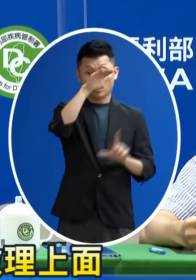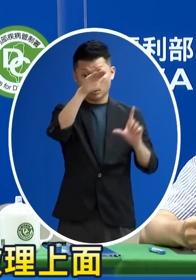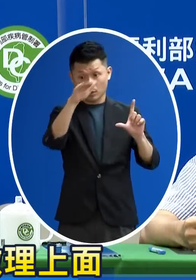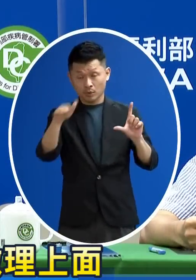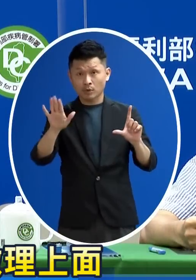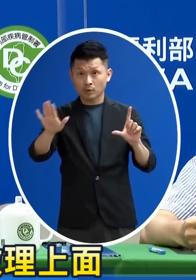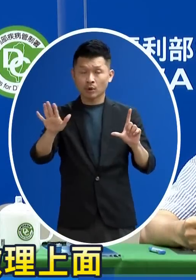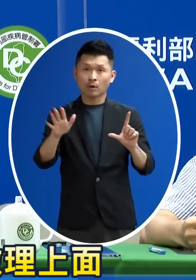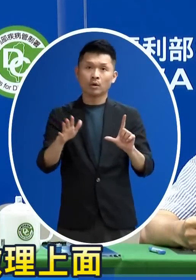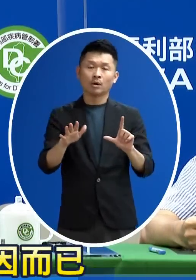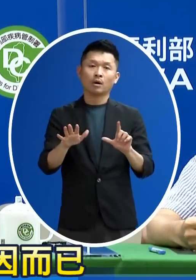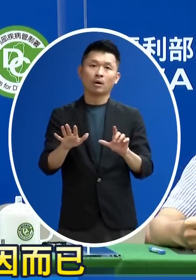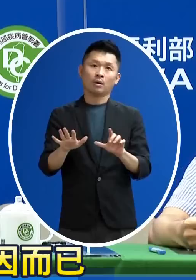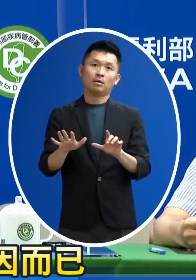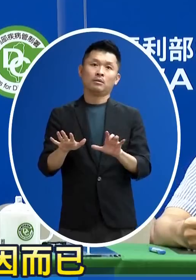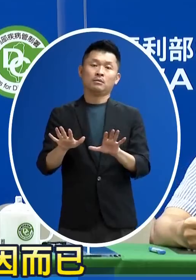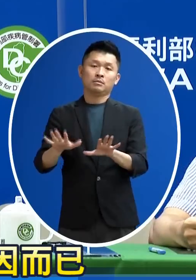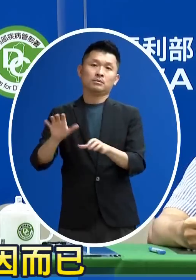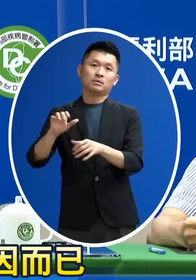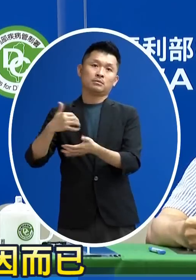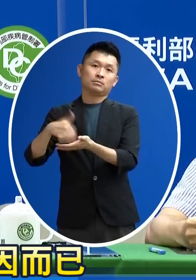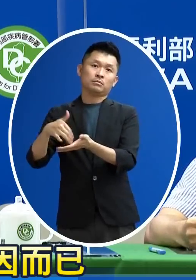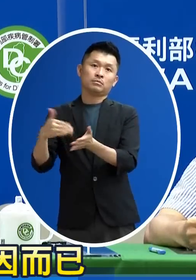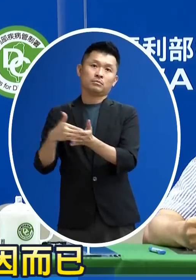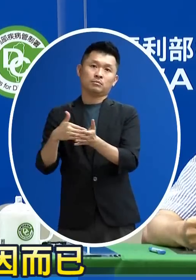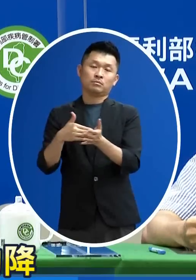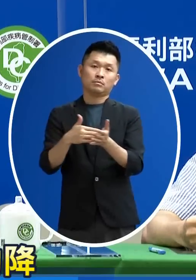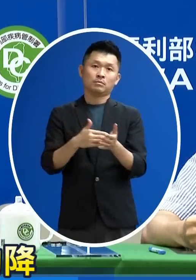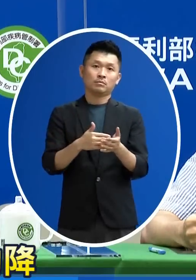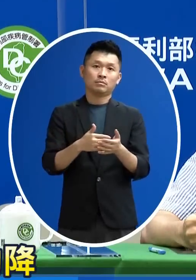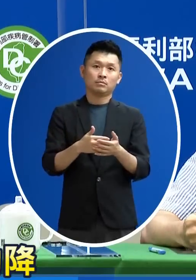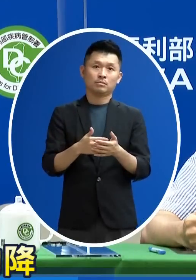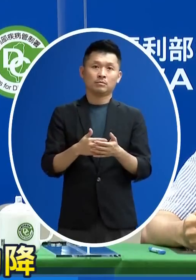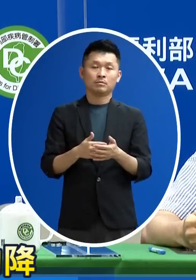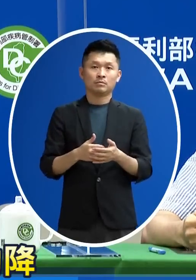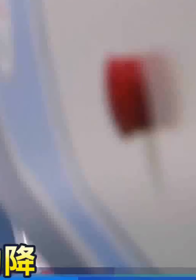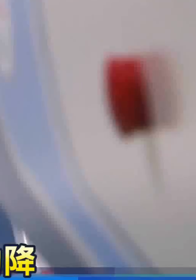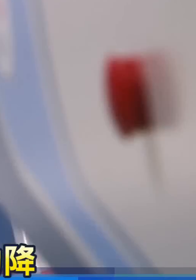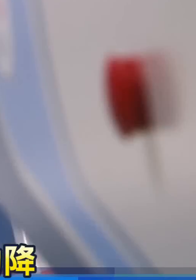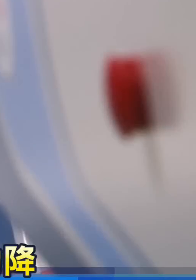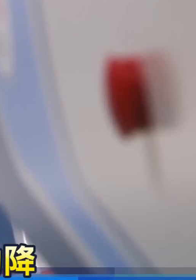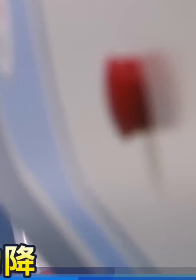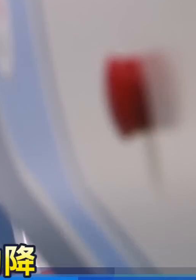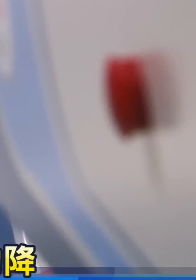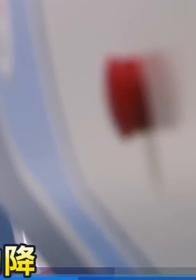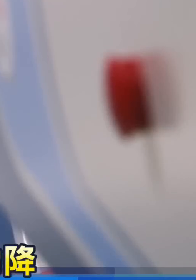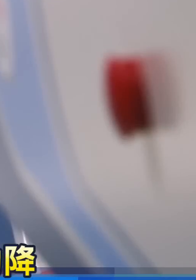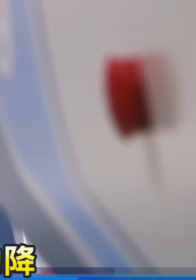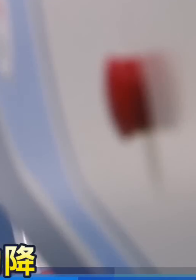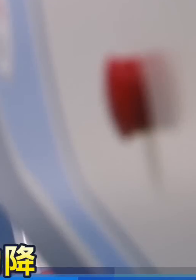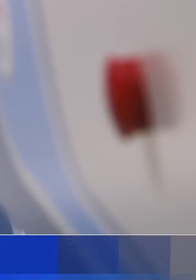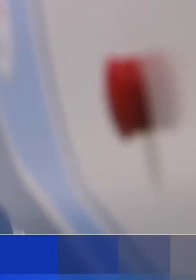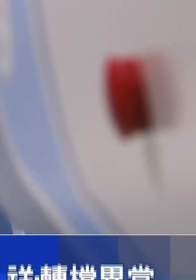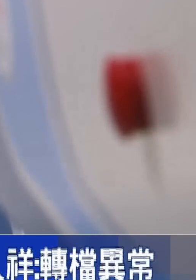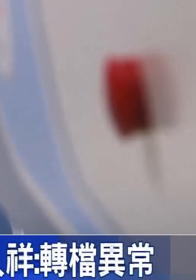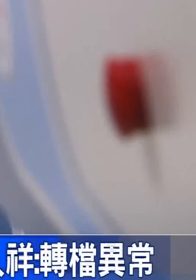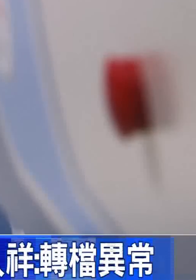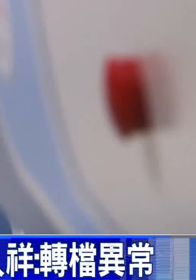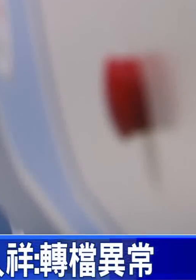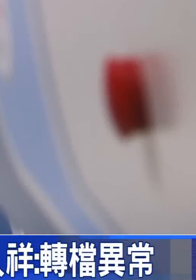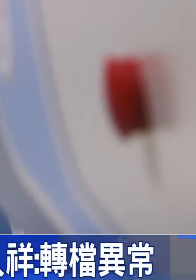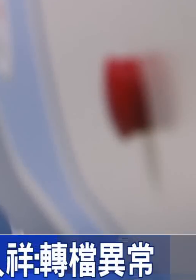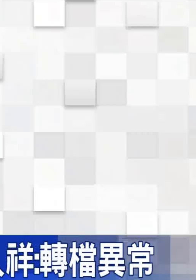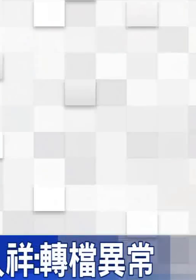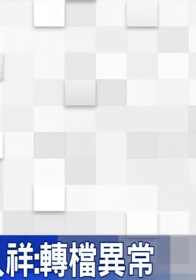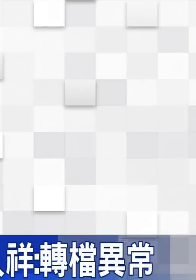个在数理上面计算的基础不同的原因，这并不是代表真正的降。 国内疫情趋势还要持续观望，但爱沙尼